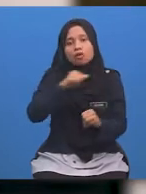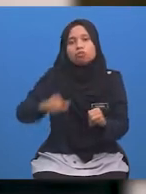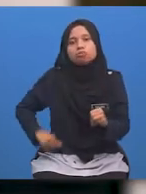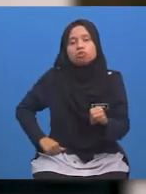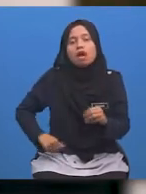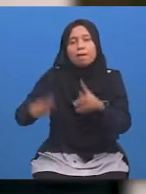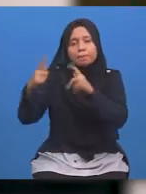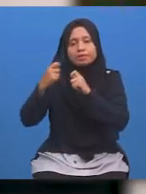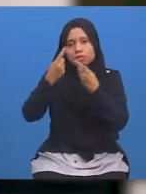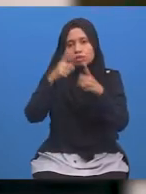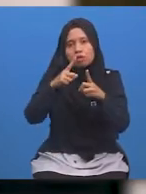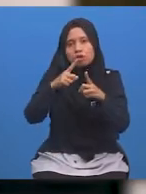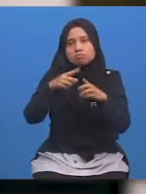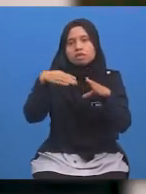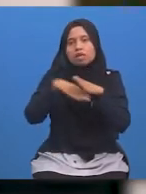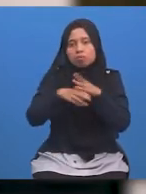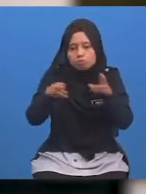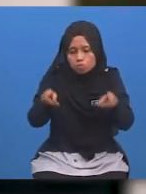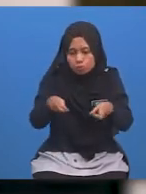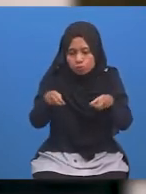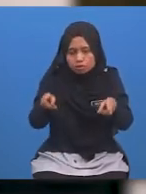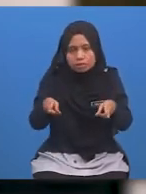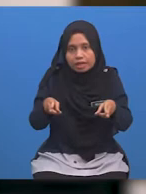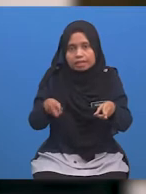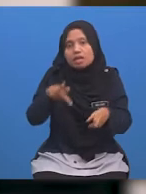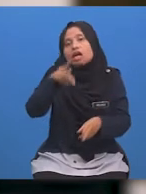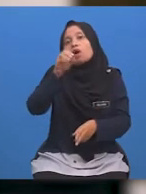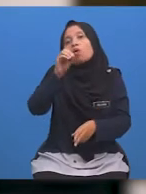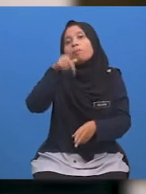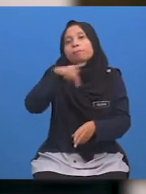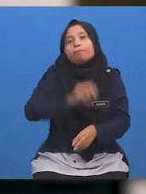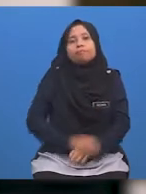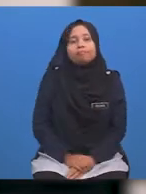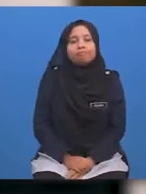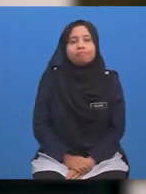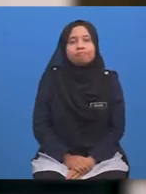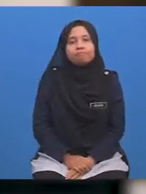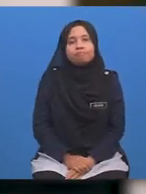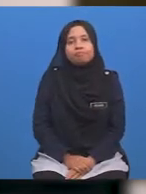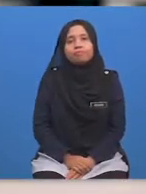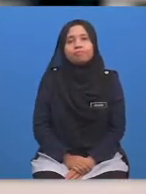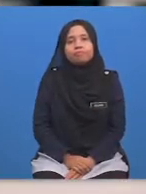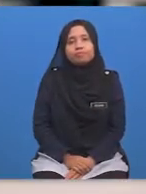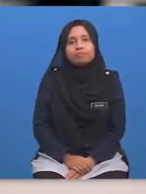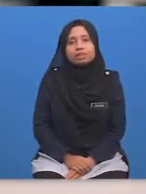akan bertanggungjawab dalam menguruskan koperasi.